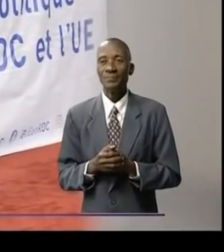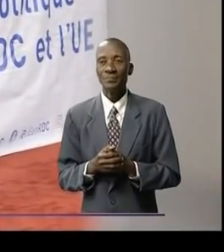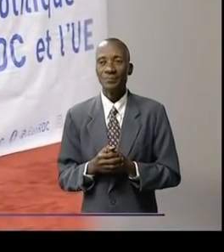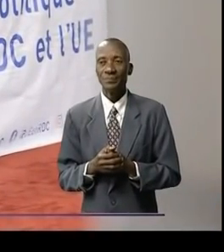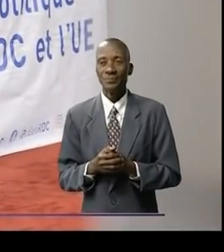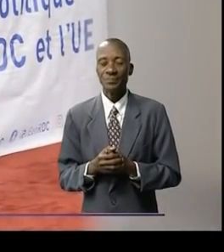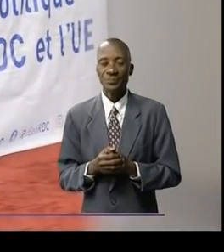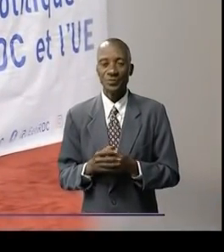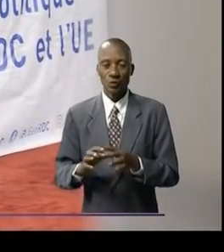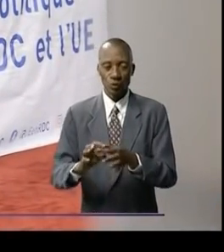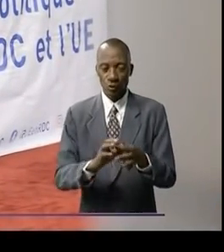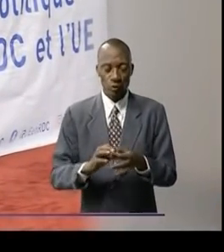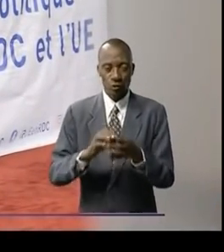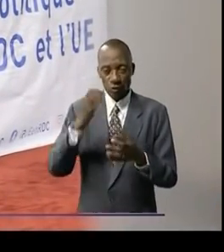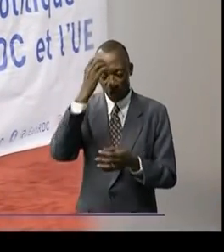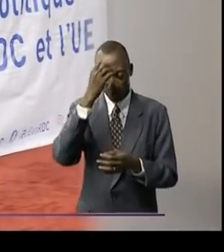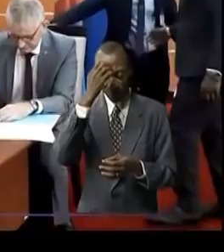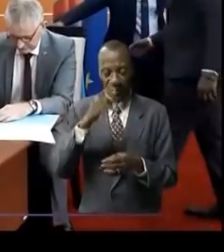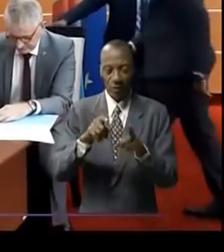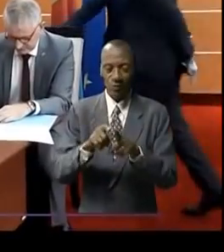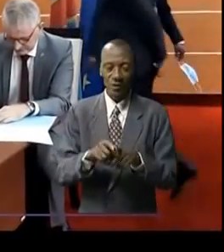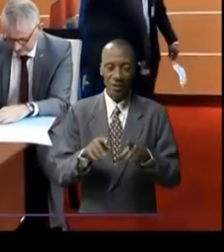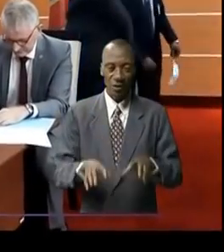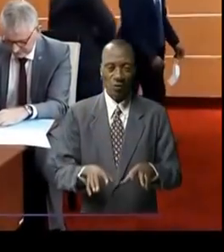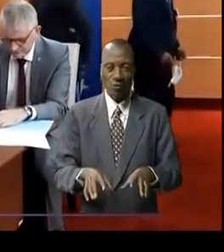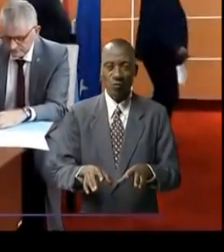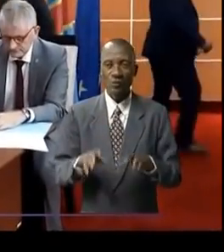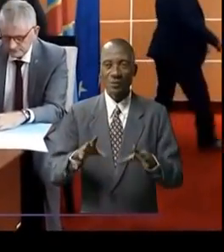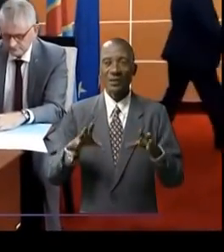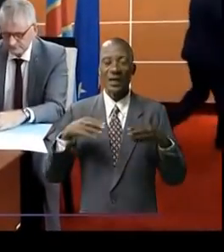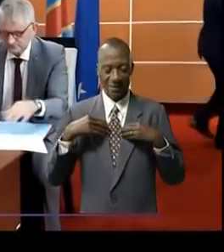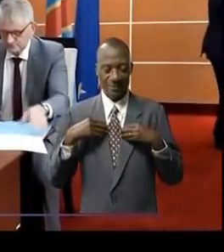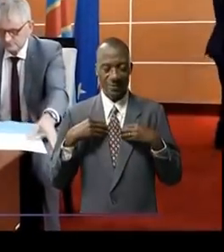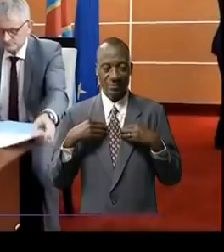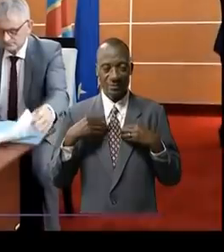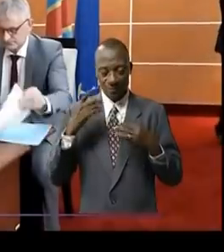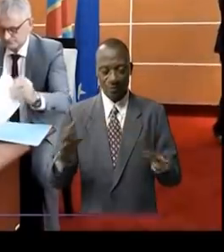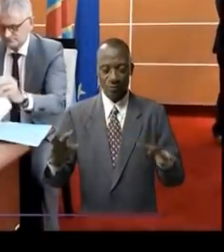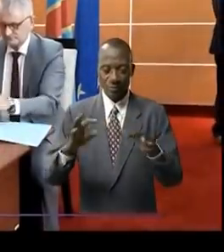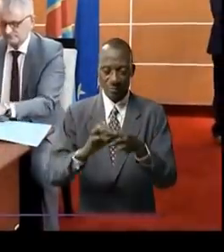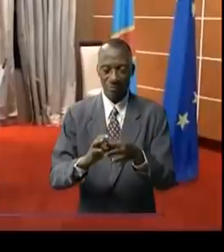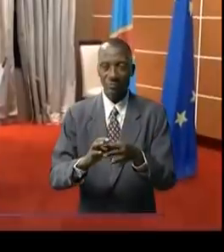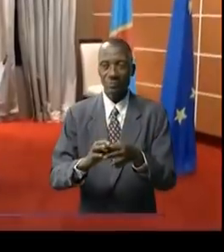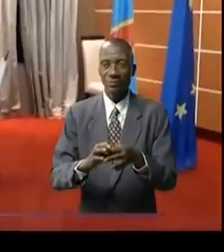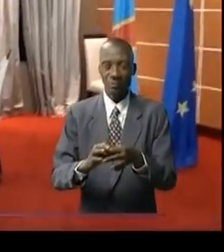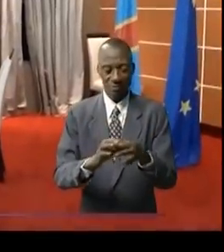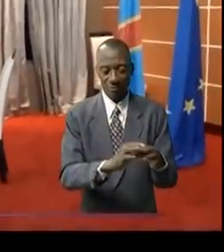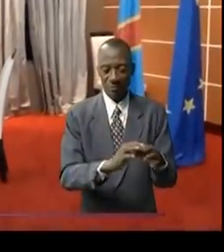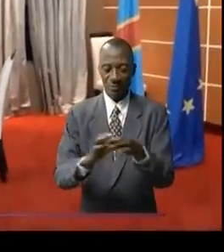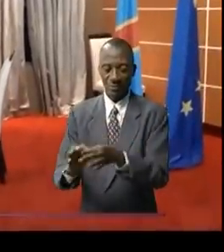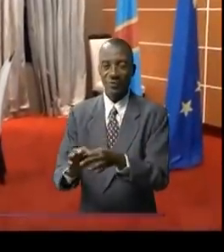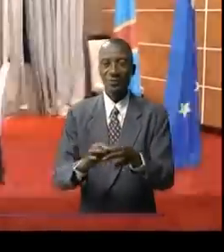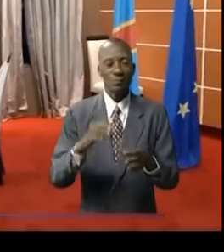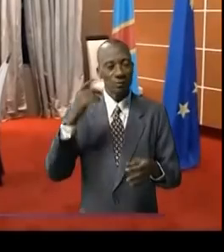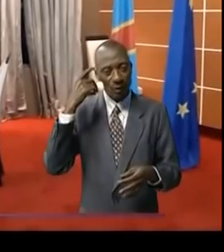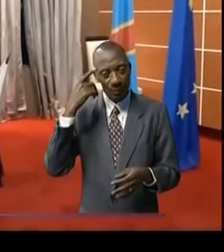L'Union européenne et la République démocratique du Congo réaffirment et renouvellent leur engagement pour un partenariat concret dans les